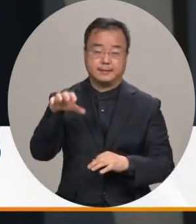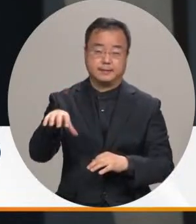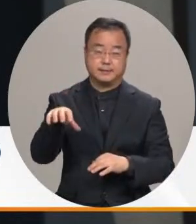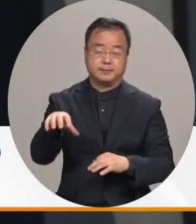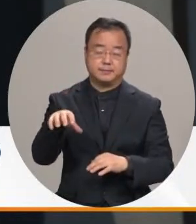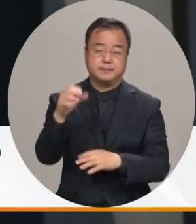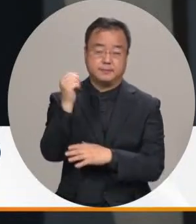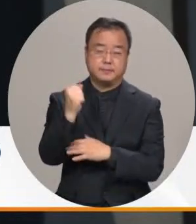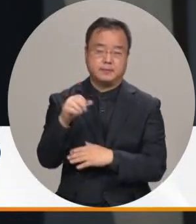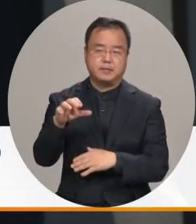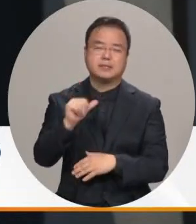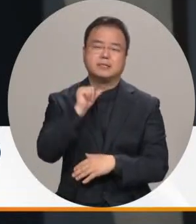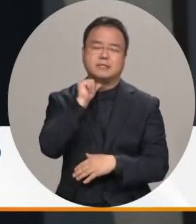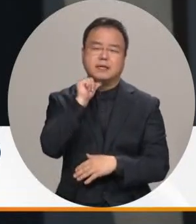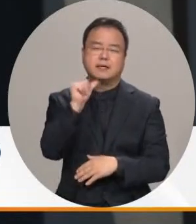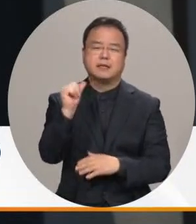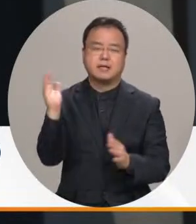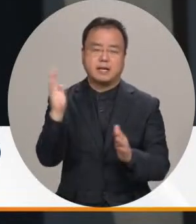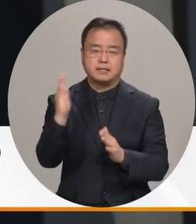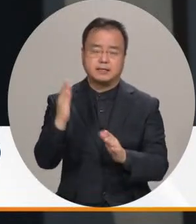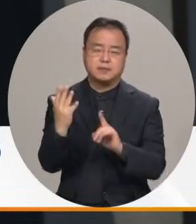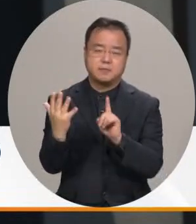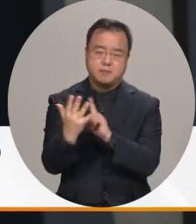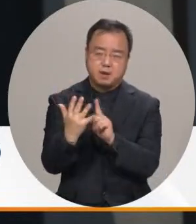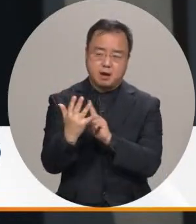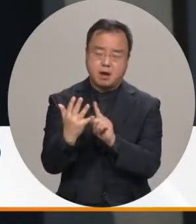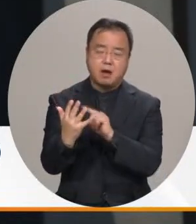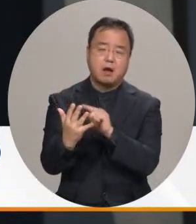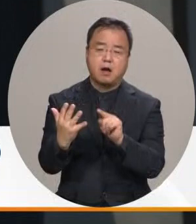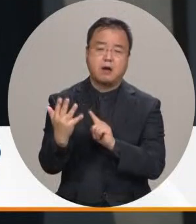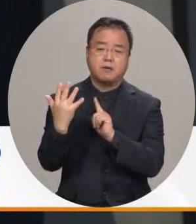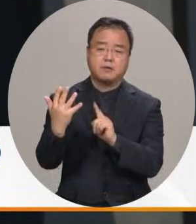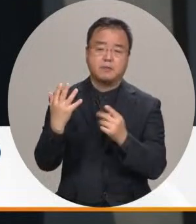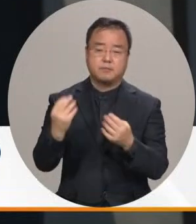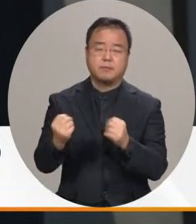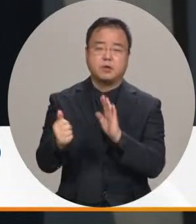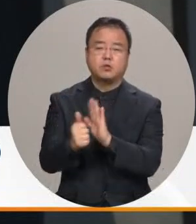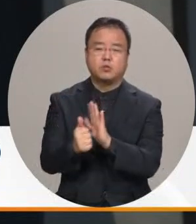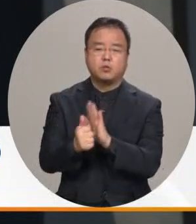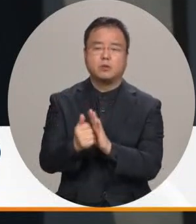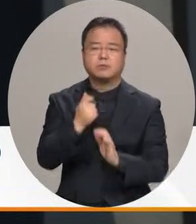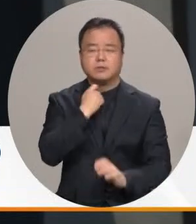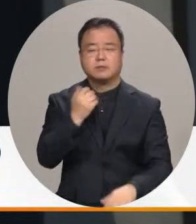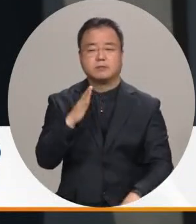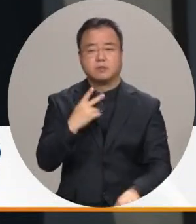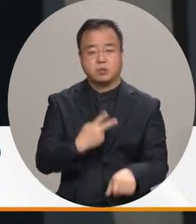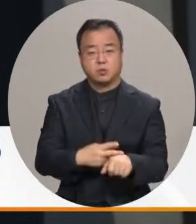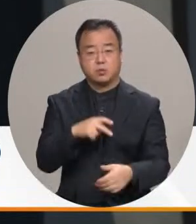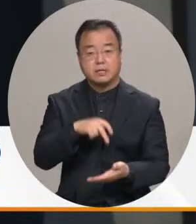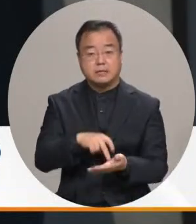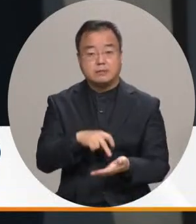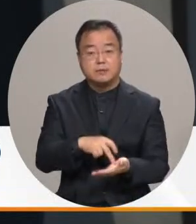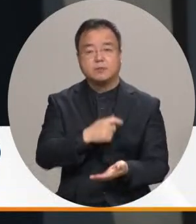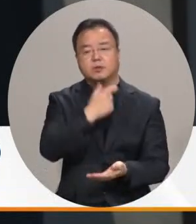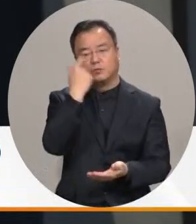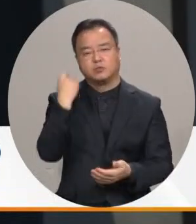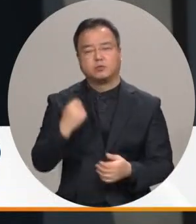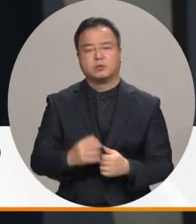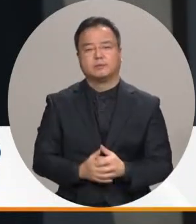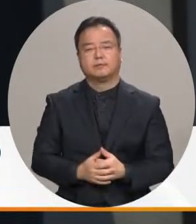이제 가난한 학생들을 많이 보게 되었고 도와주고 싶었지만 교사로서는 많이